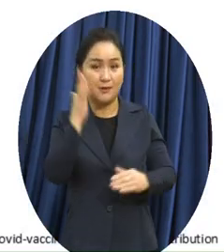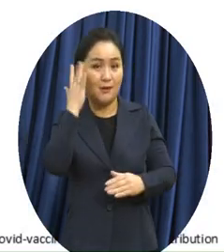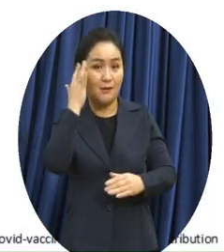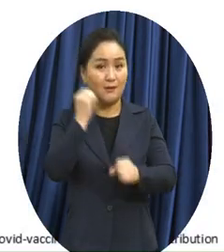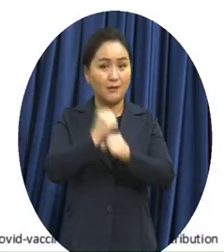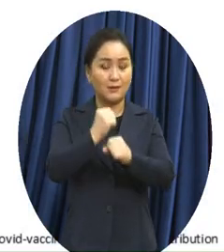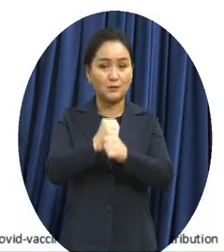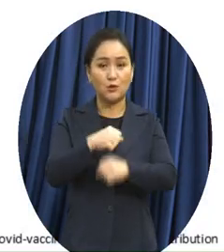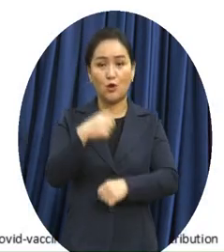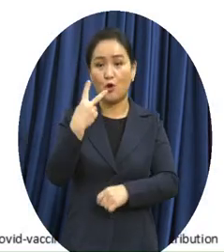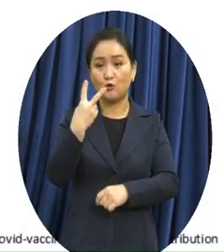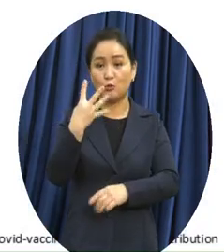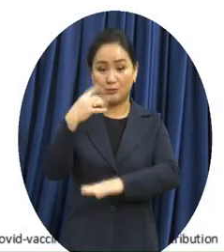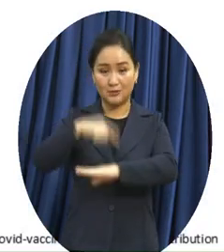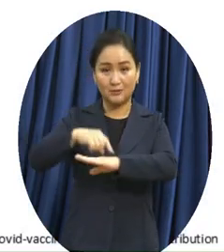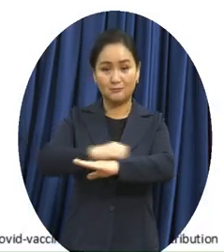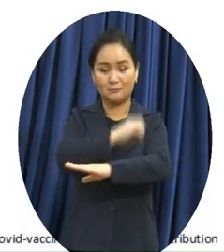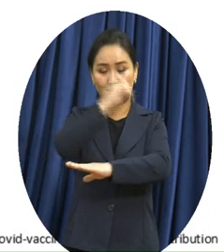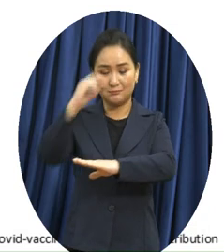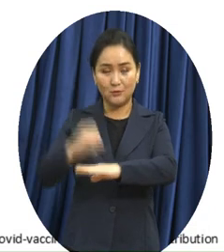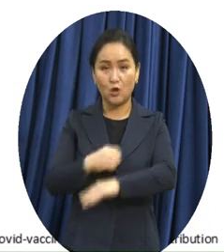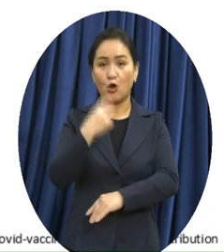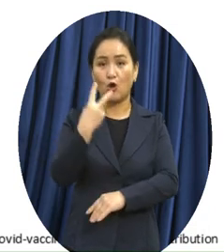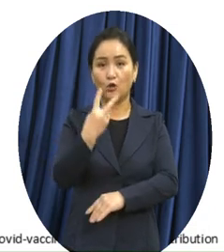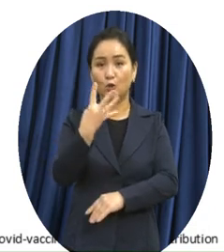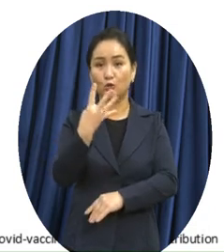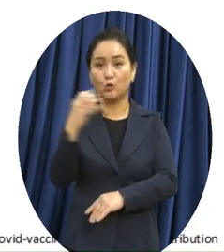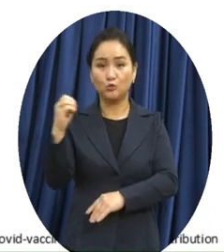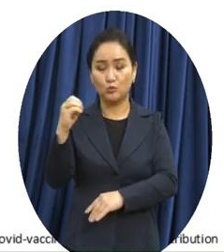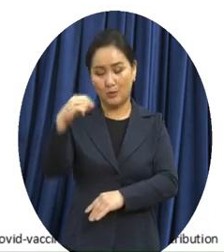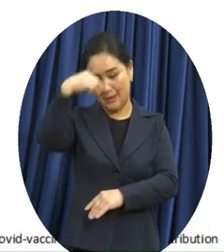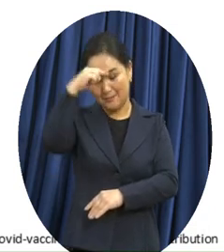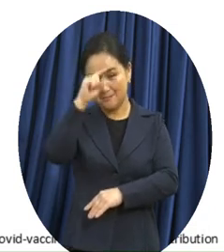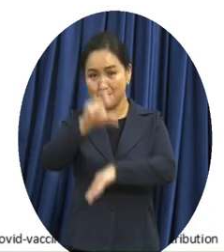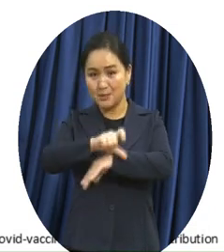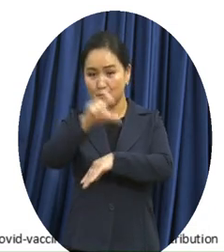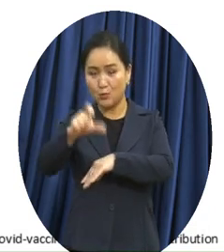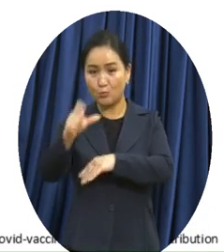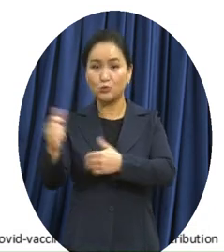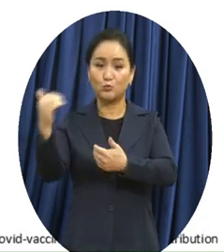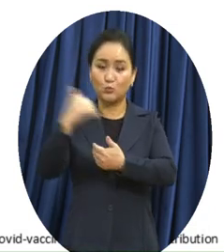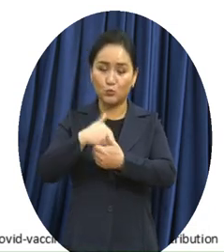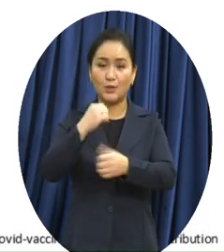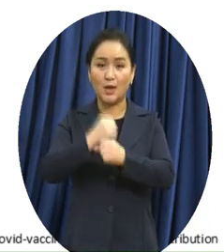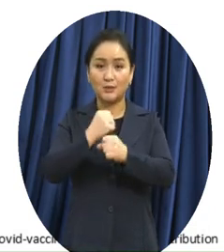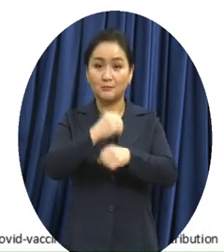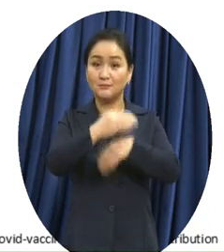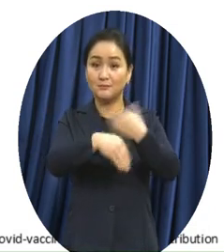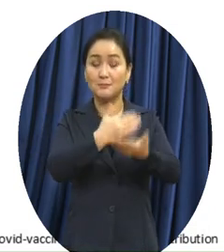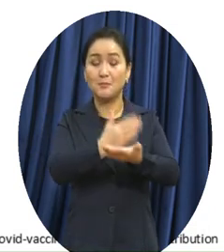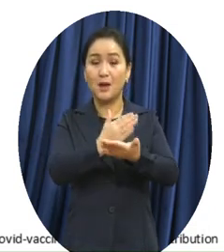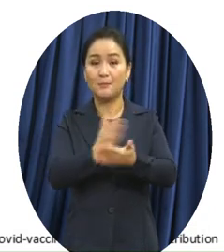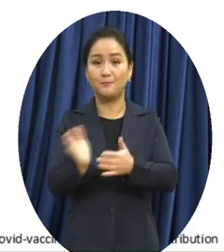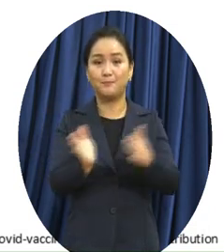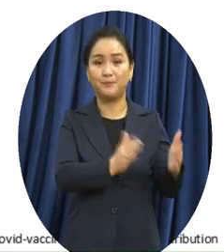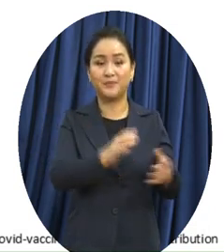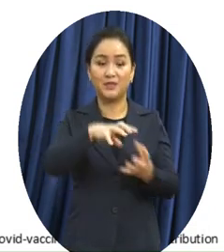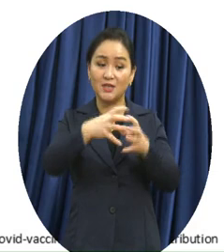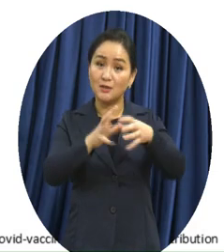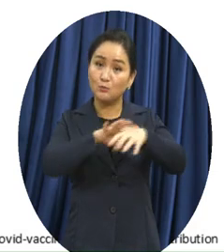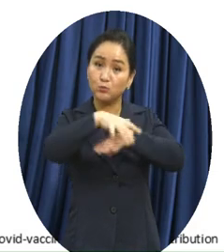хэмжээнд 24 цагийн хугацаанд 2400 гаруй эмч эмнэлгийн мэрэгчлэлтэн одоо ажиллаж байна. За, дэлхийд